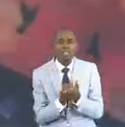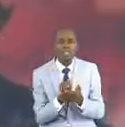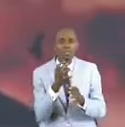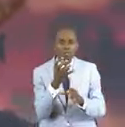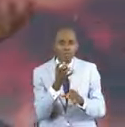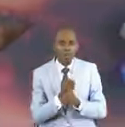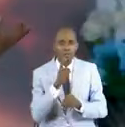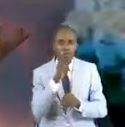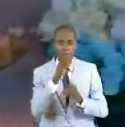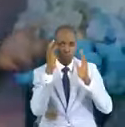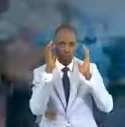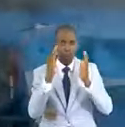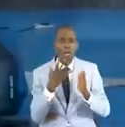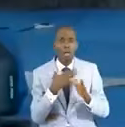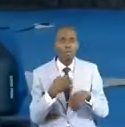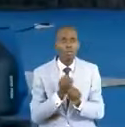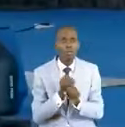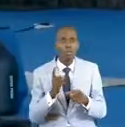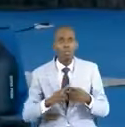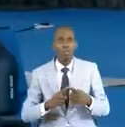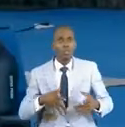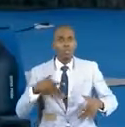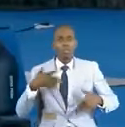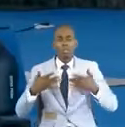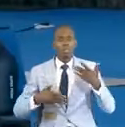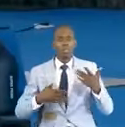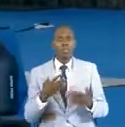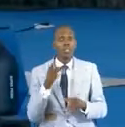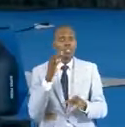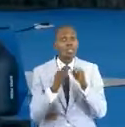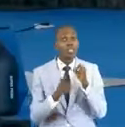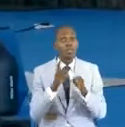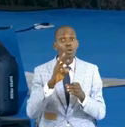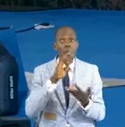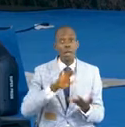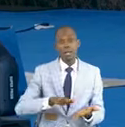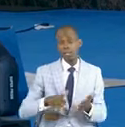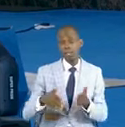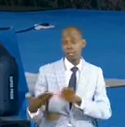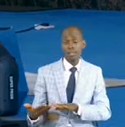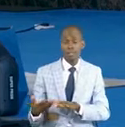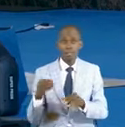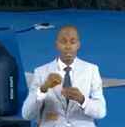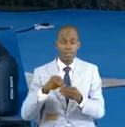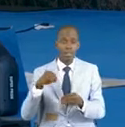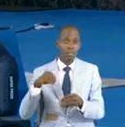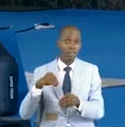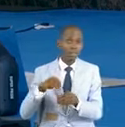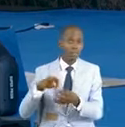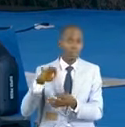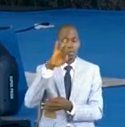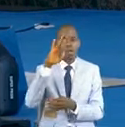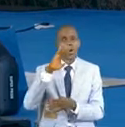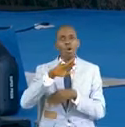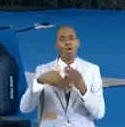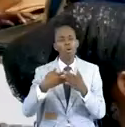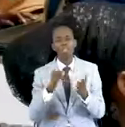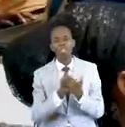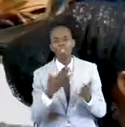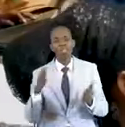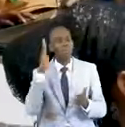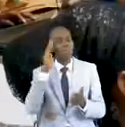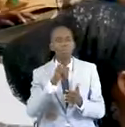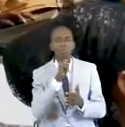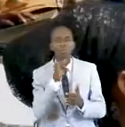aga, ihe ndị a na-akpali anyị ịmịpụta mkpụrụ ọjọọ, ọ bụrụ na anyị bụ ndị nwụrụ anwụ na ihe ndị a enwezikwaghị ọnọdụ n'ime